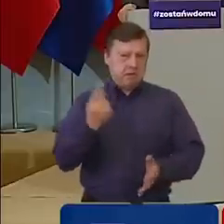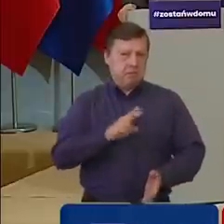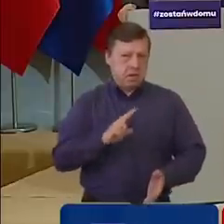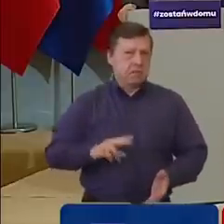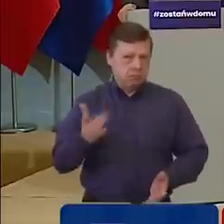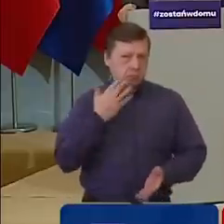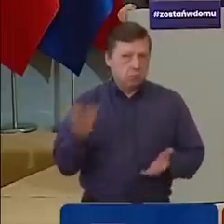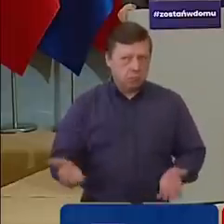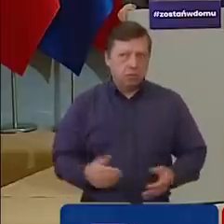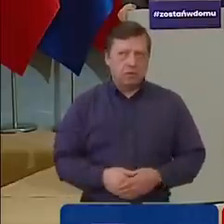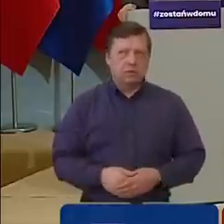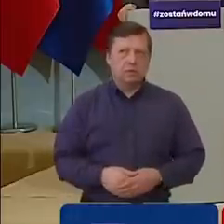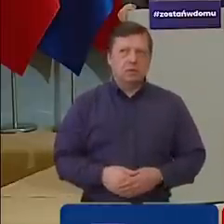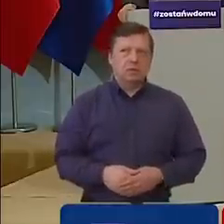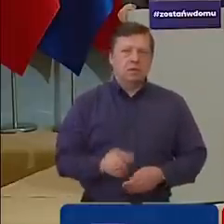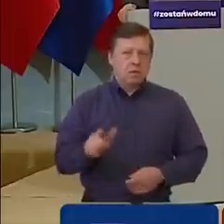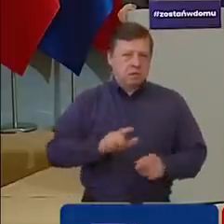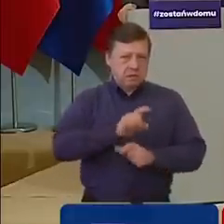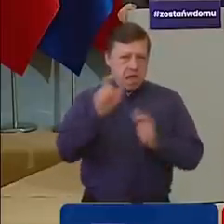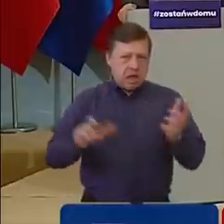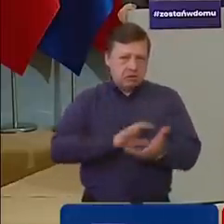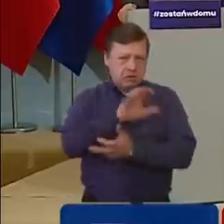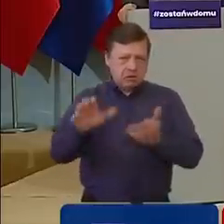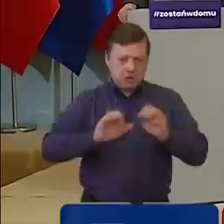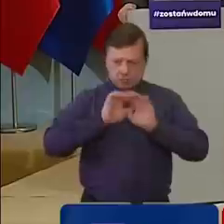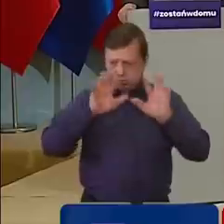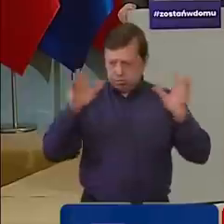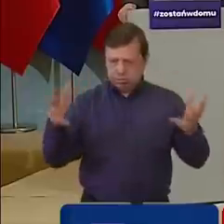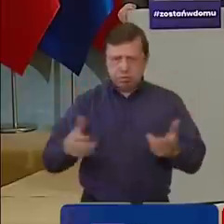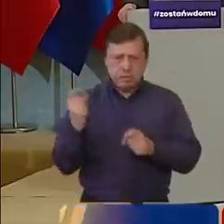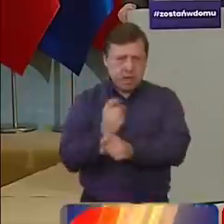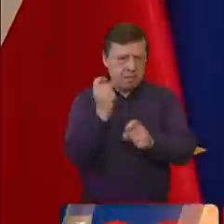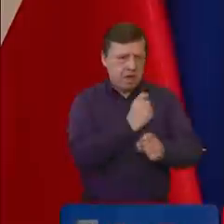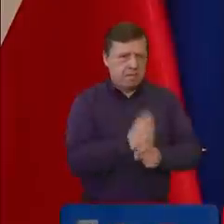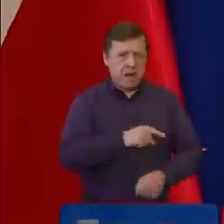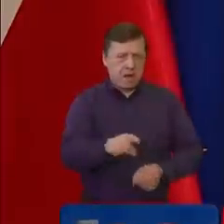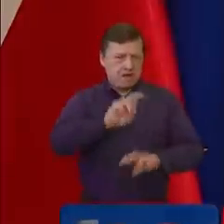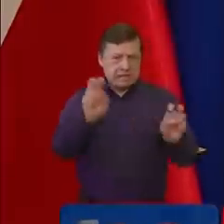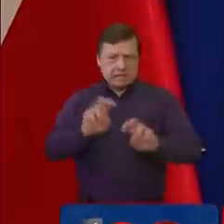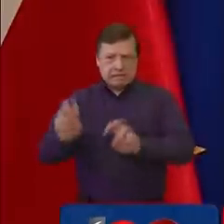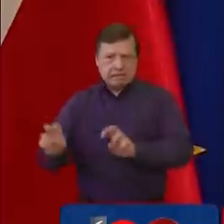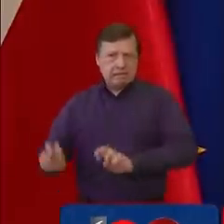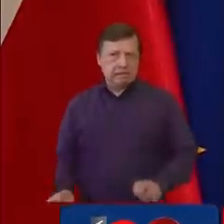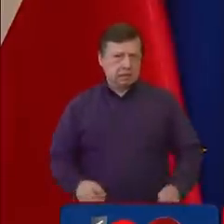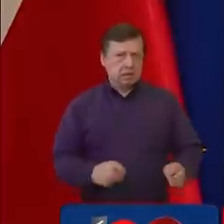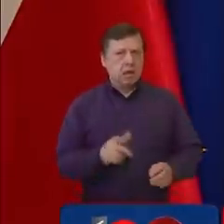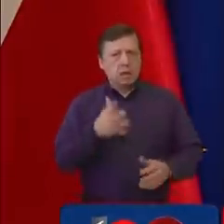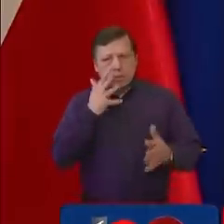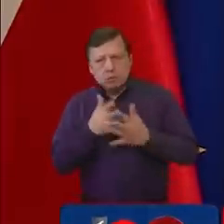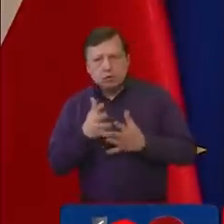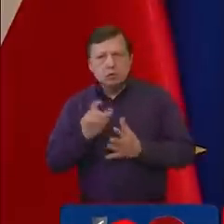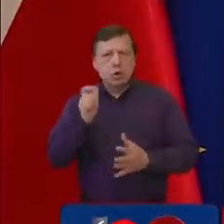mówił. Ma charakter globalny, dzieje się jednocześnie prawie we wszystkich krajach, dlatego jest tak dotkliwy. Trudno przewidzieć